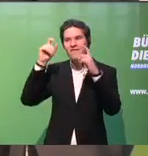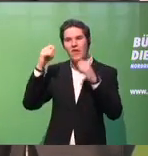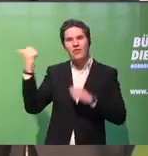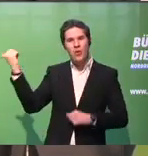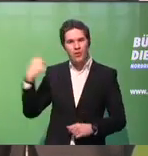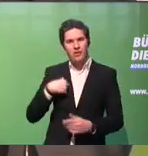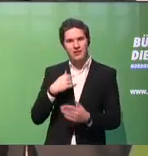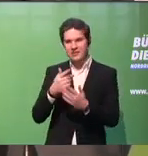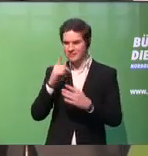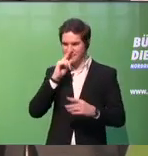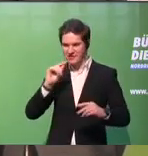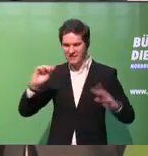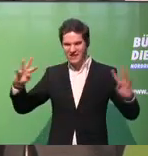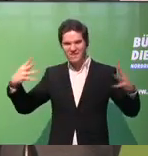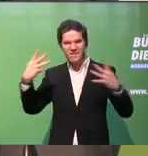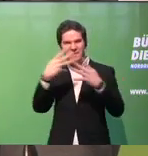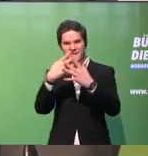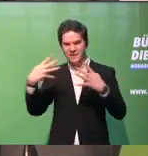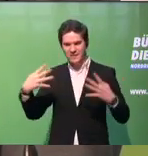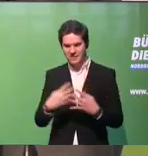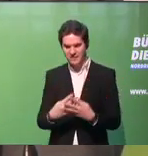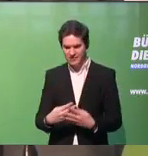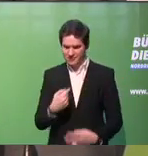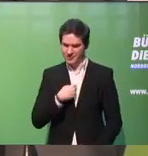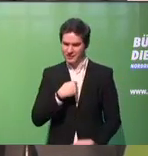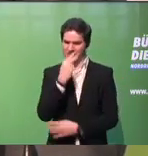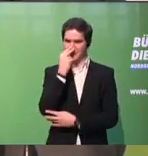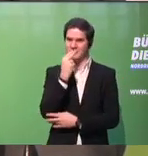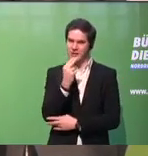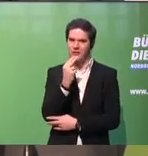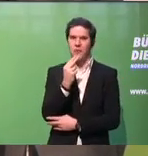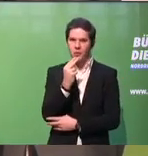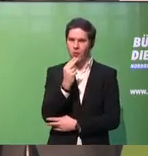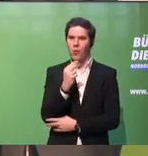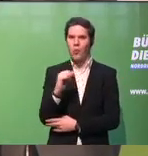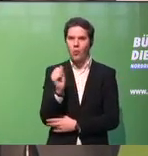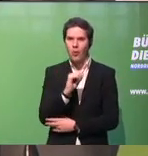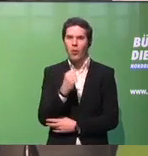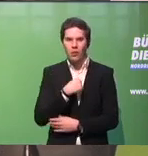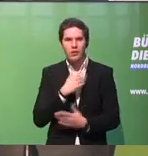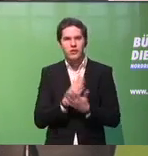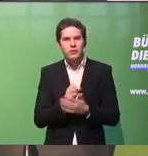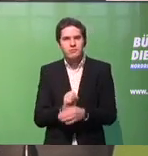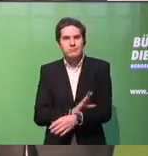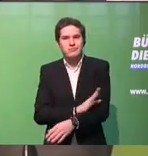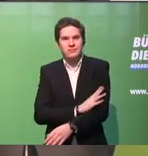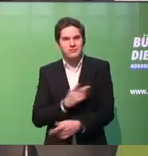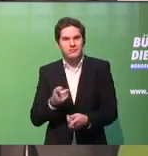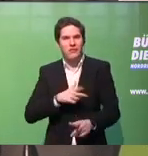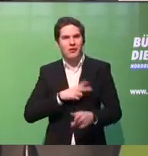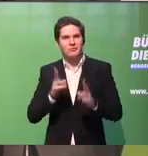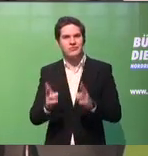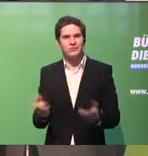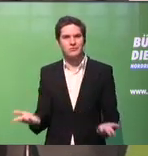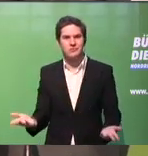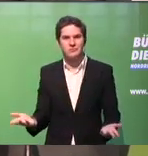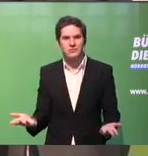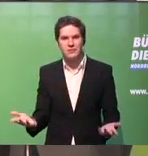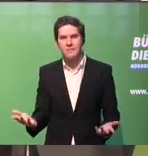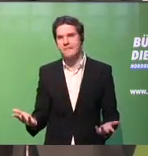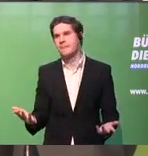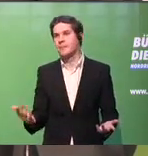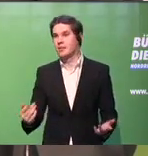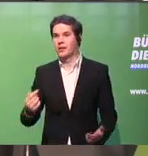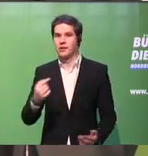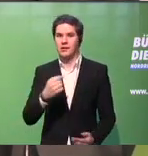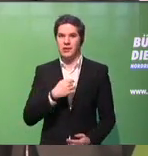fotografiert, als der Stacheldraht da noch drumherum war. Ich muss sagen, mir hat das persönlich wirklich richtig physisch wehgetan. Ich bin nicht jemand, der zum Pathos